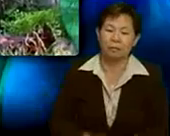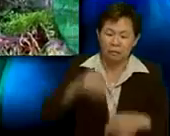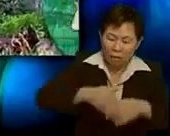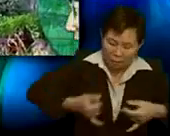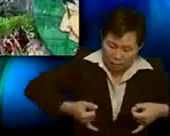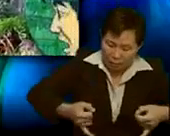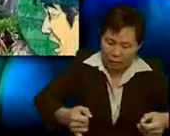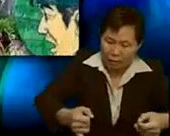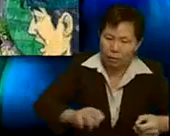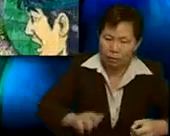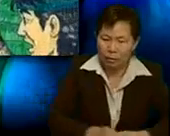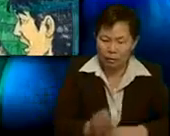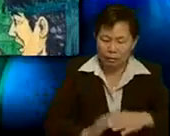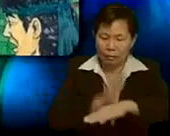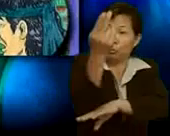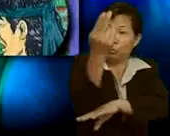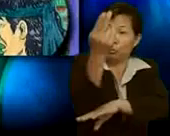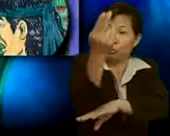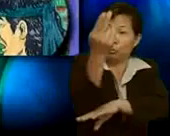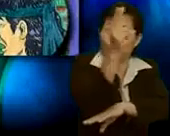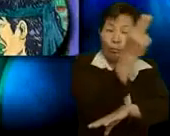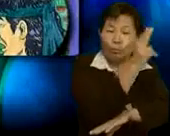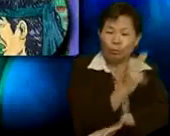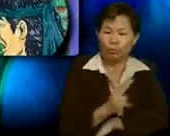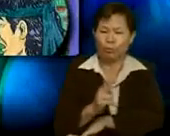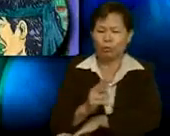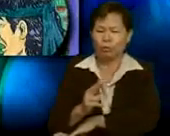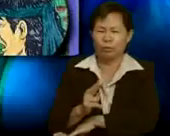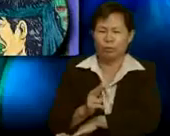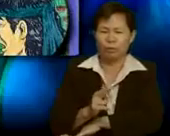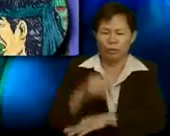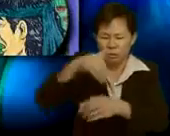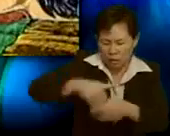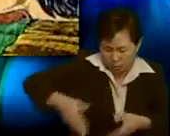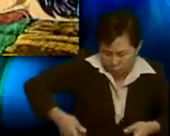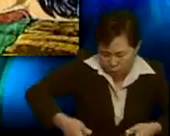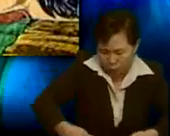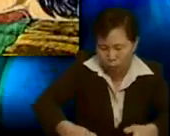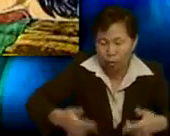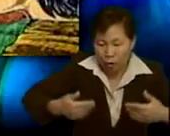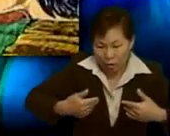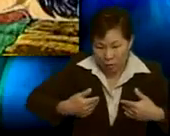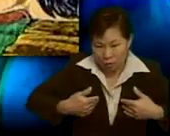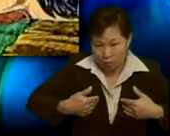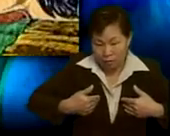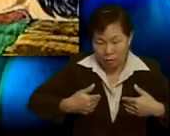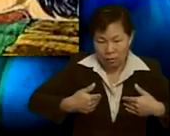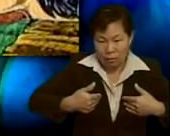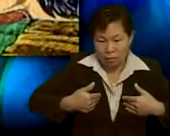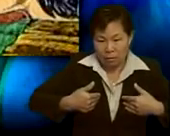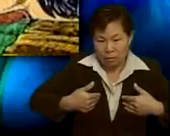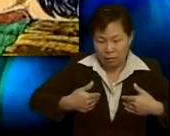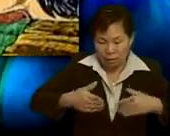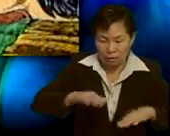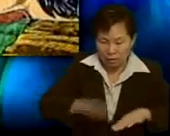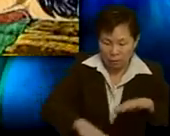Dalam perjalanan, mereka melintas suatu hutan di mana di suatu lorong terdapat kesan-kesan